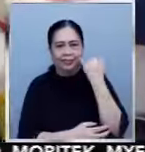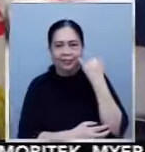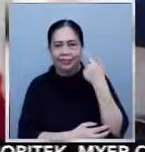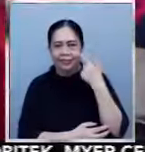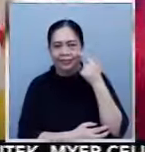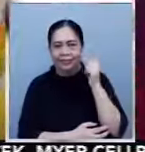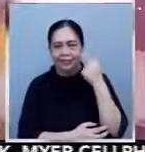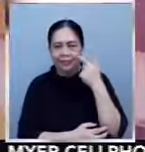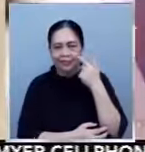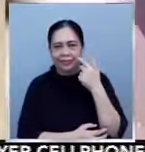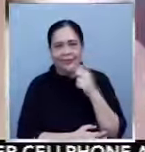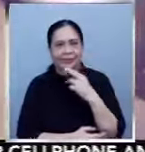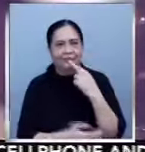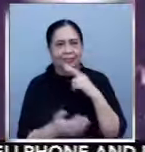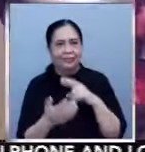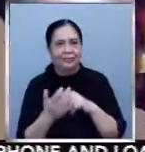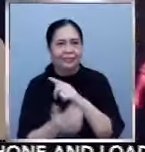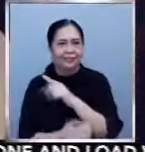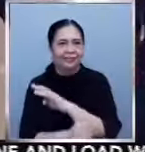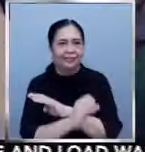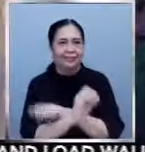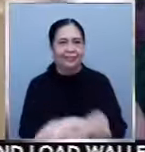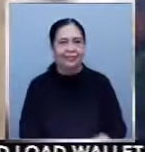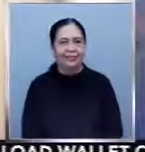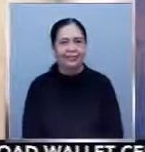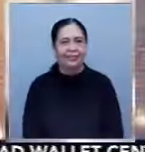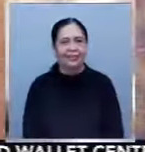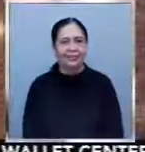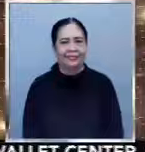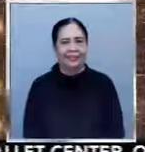Gabriel-Galban, nakatutok 24 oras.